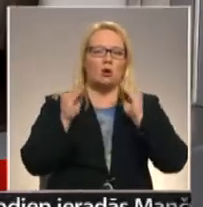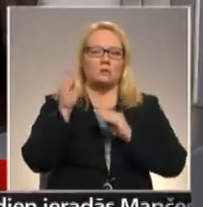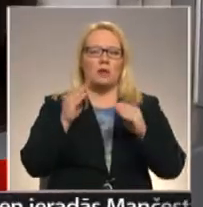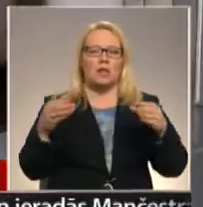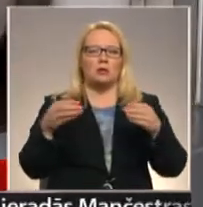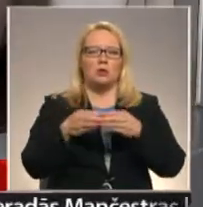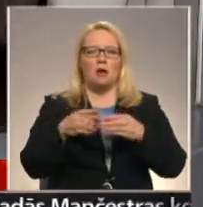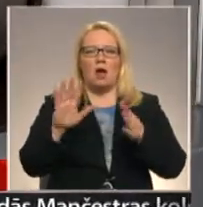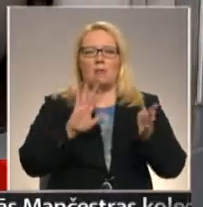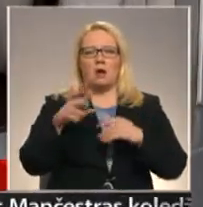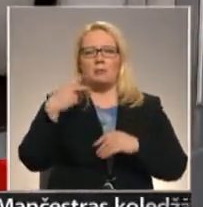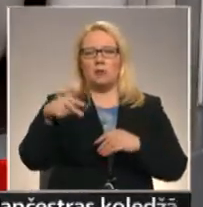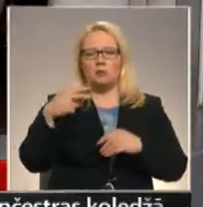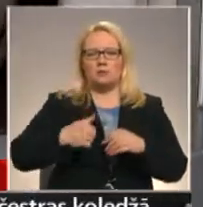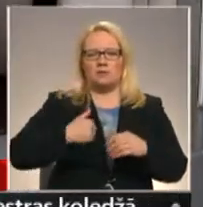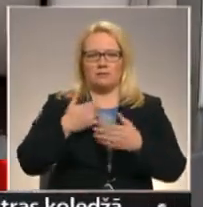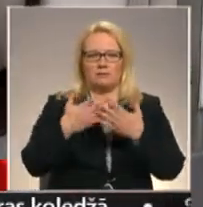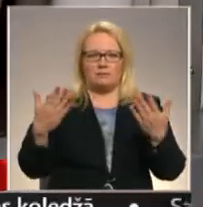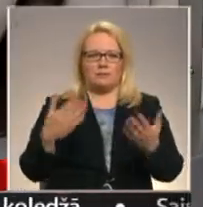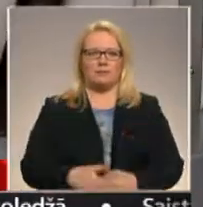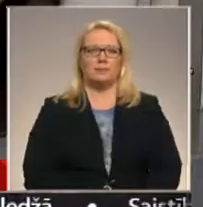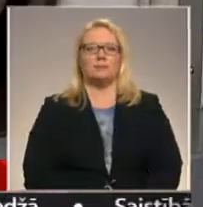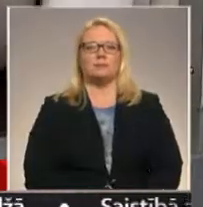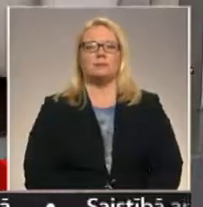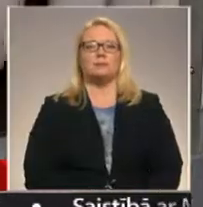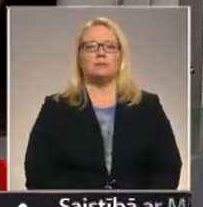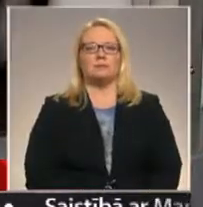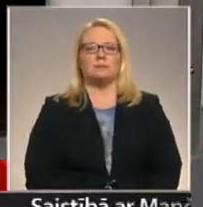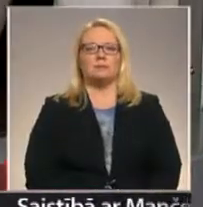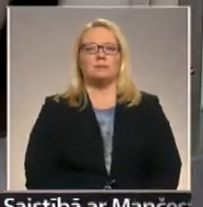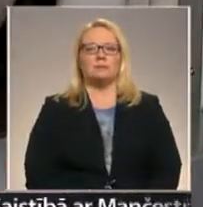tādi esot ap 20. Sandra Leitāne, Andris Pāns, TV Spektrs.